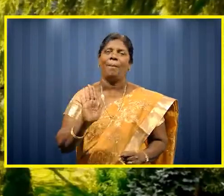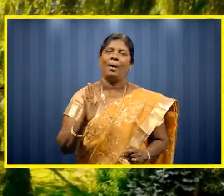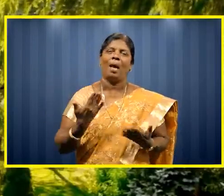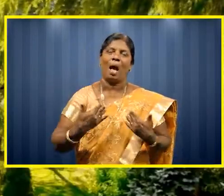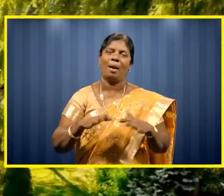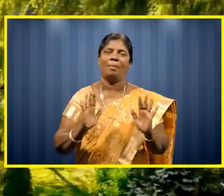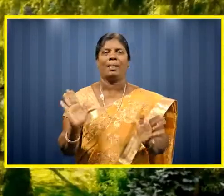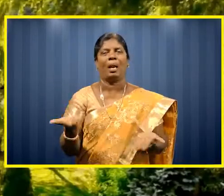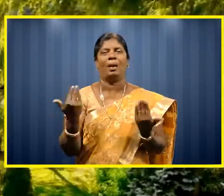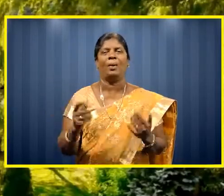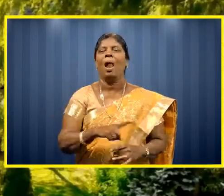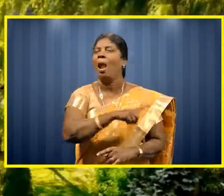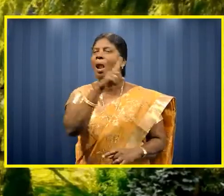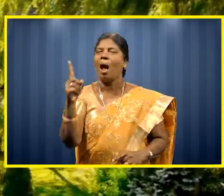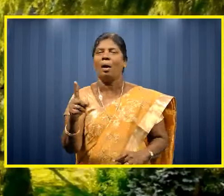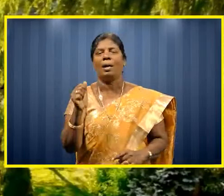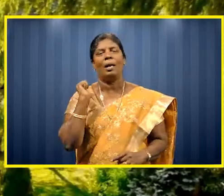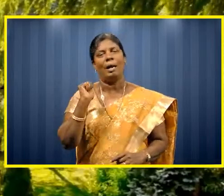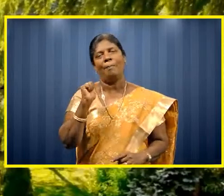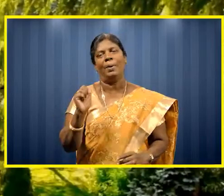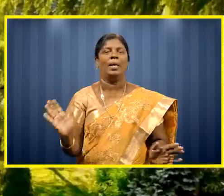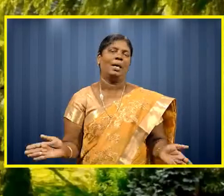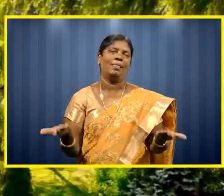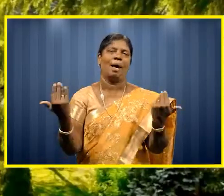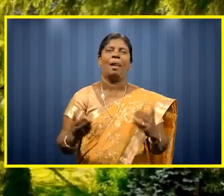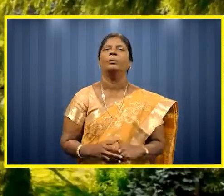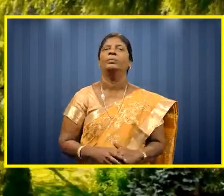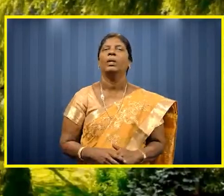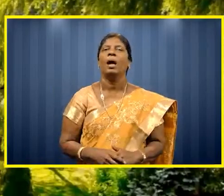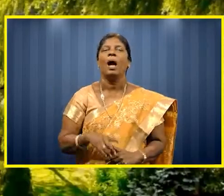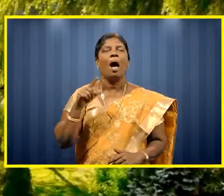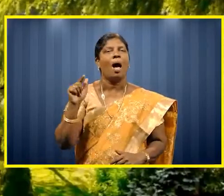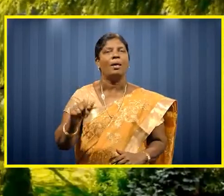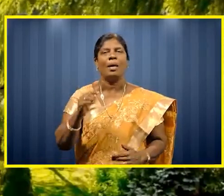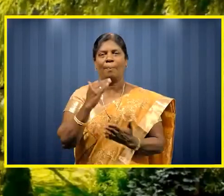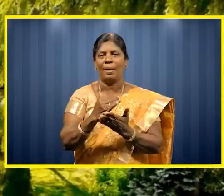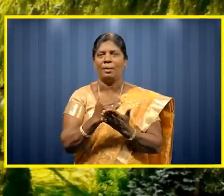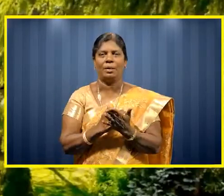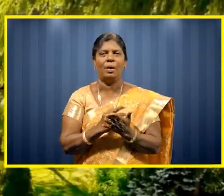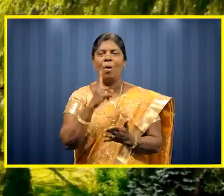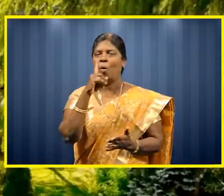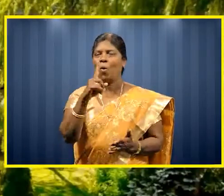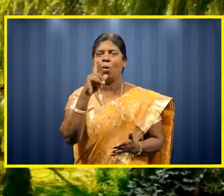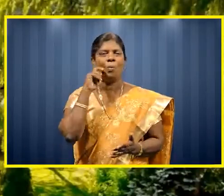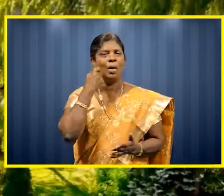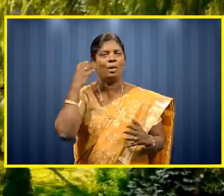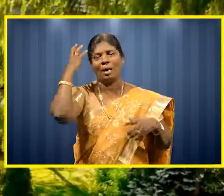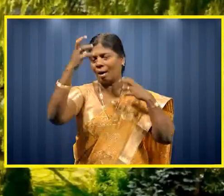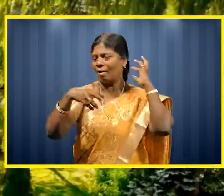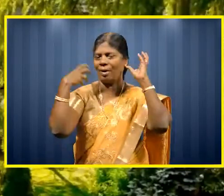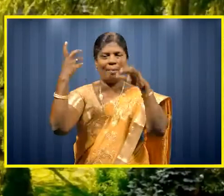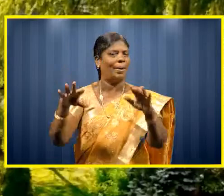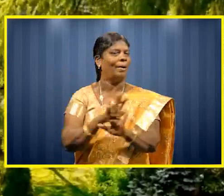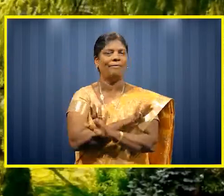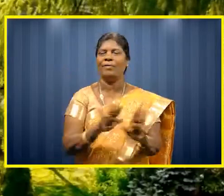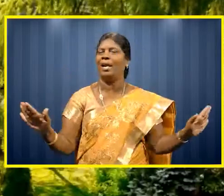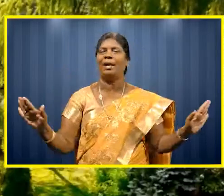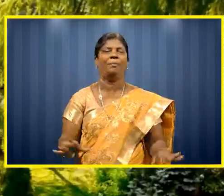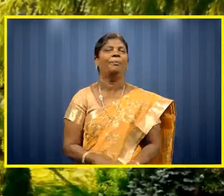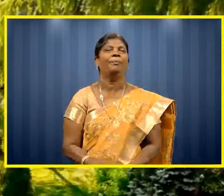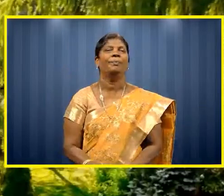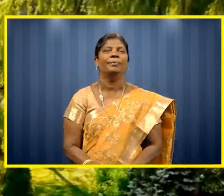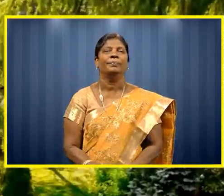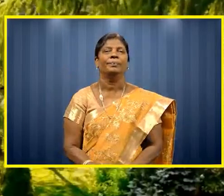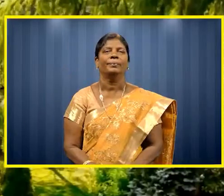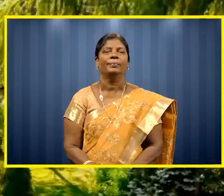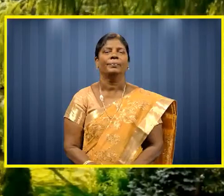இருந்தாலும் நாட்கள் எப்படி இருந்தாலும் அதை குறித்து ஒரு மனிதன் கவலைப்பட வேண்டிய அவசியம்